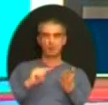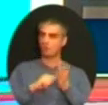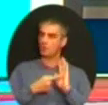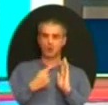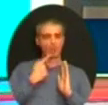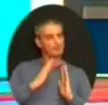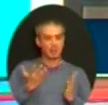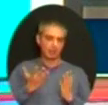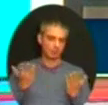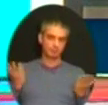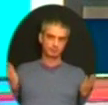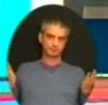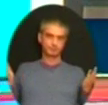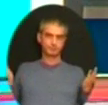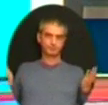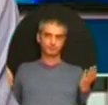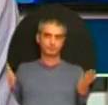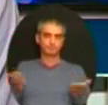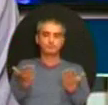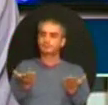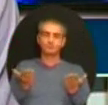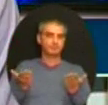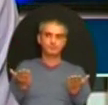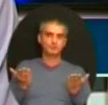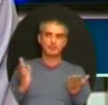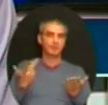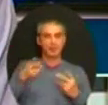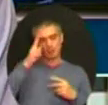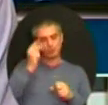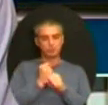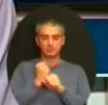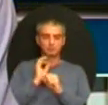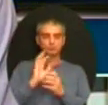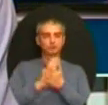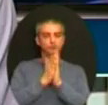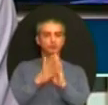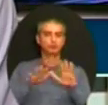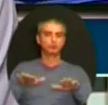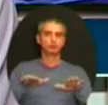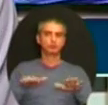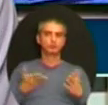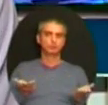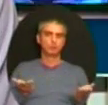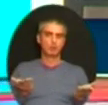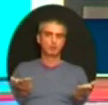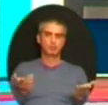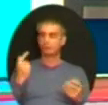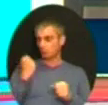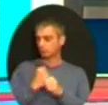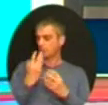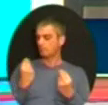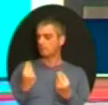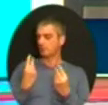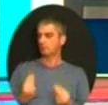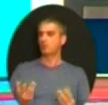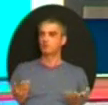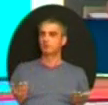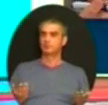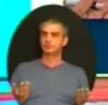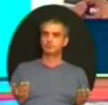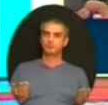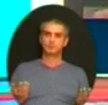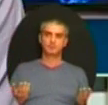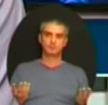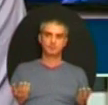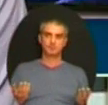מתכוון? טוב, הוא כבר היה שם. אבל זה, מה הליכוד עשה מאז זמן שינוי שיטת הממשל? הליכוד עשה הרבה דברים טובים. בואו